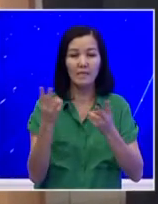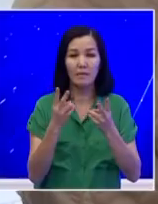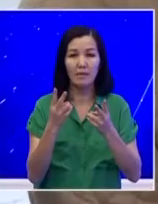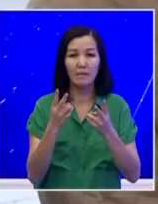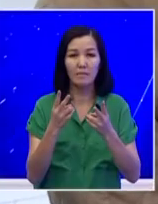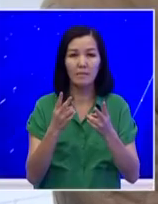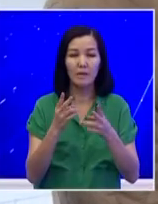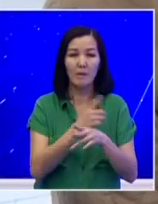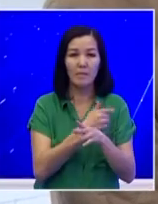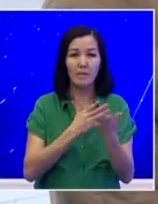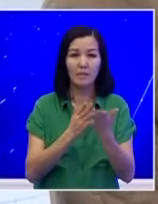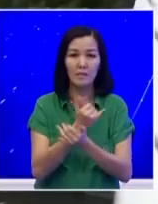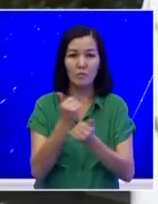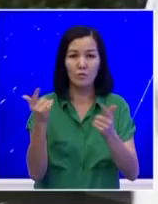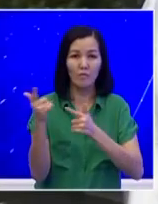медицинских услуг.